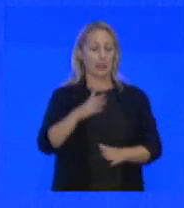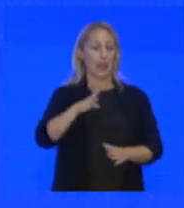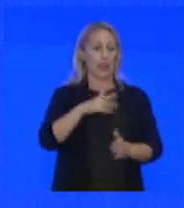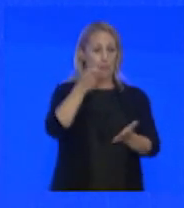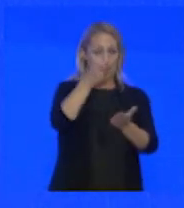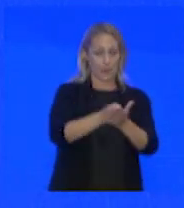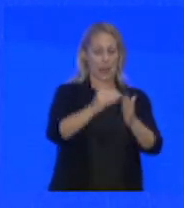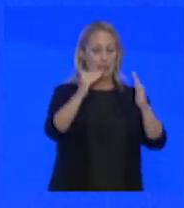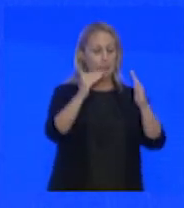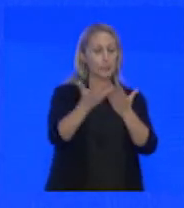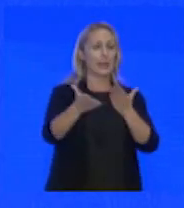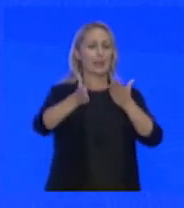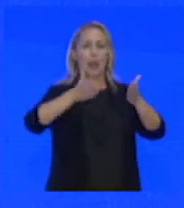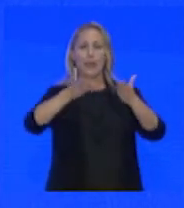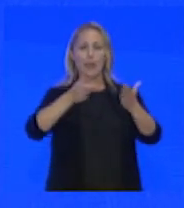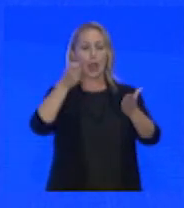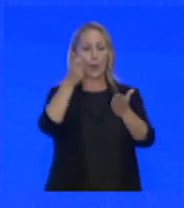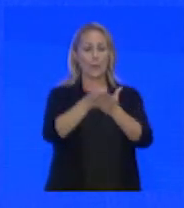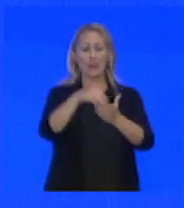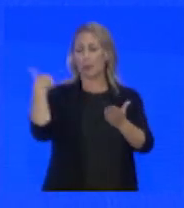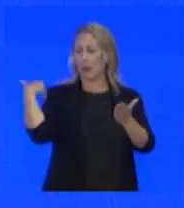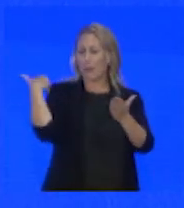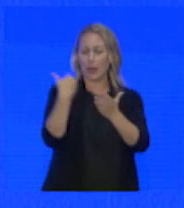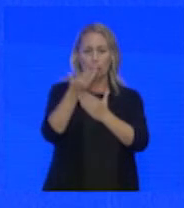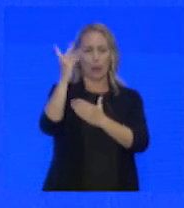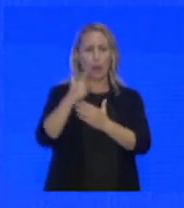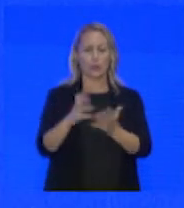τις κατασκευές που έχουν καταρρεύσει τα χρόνια της κρίσης.